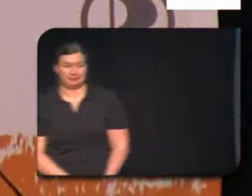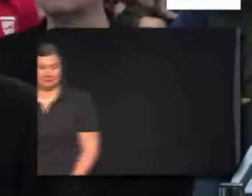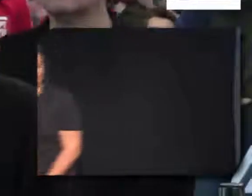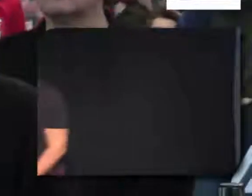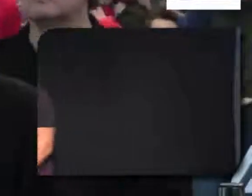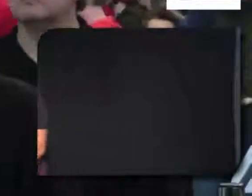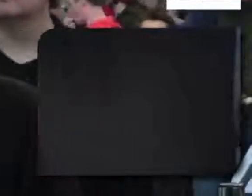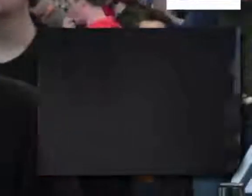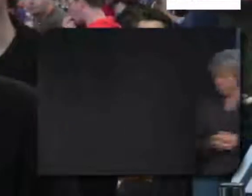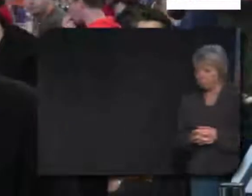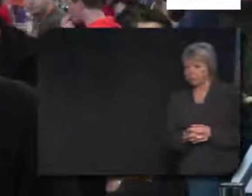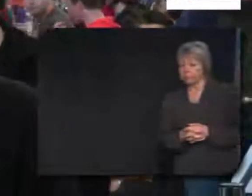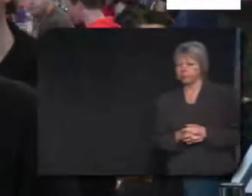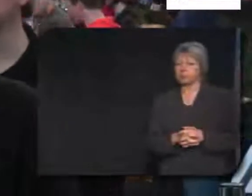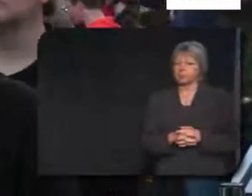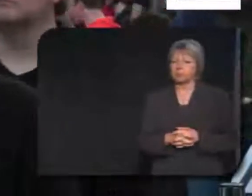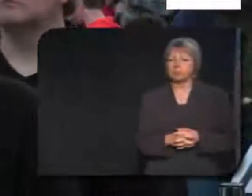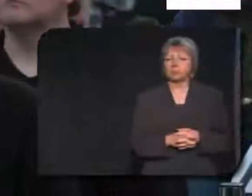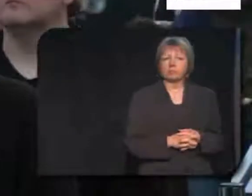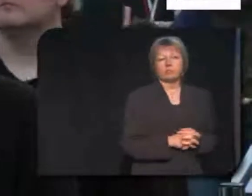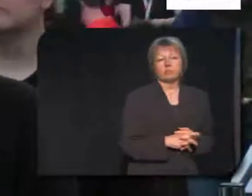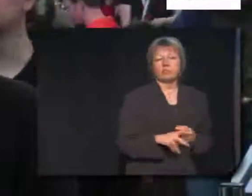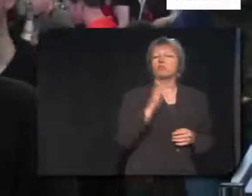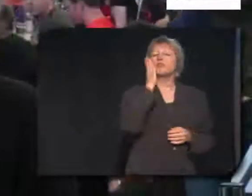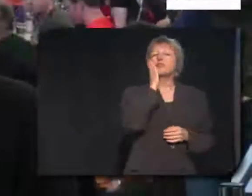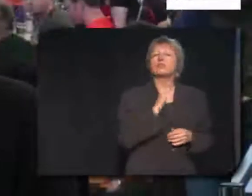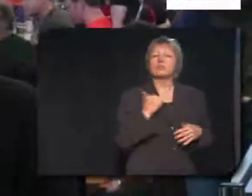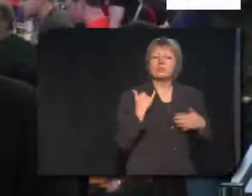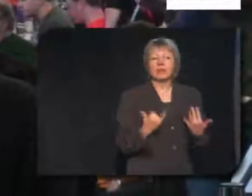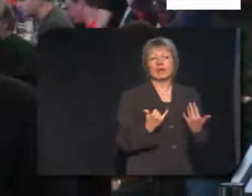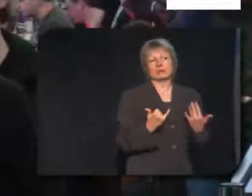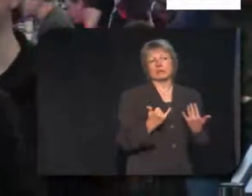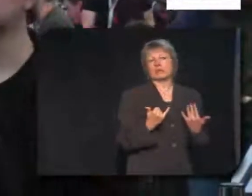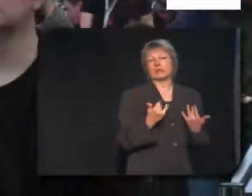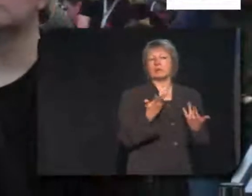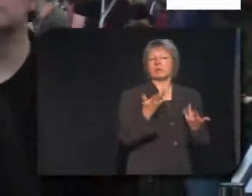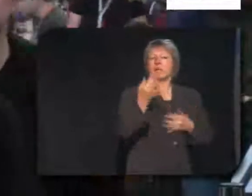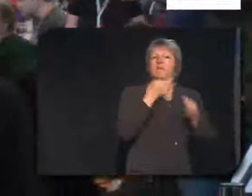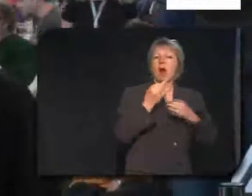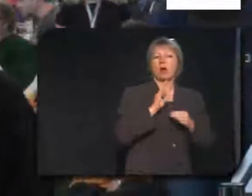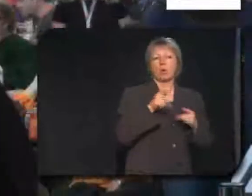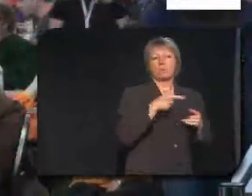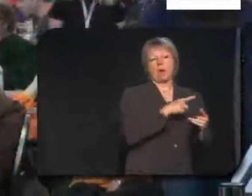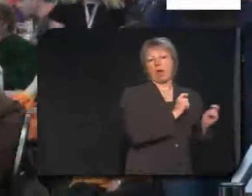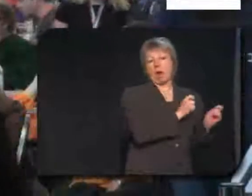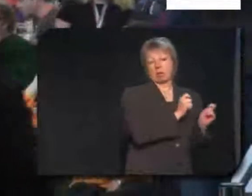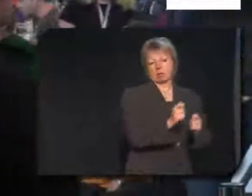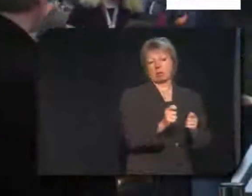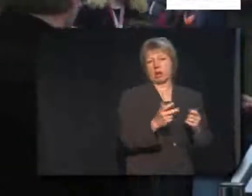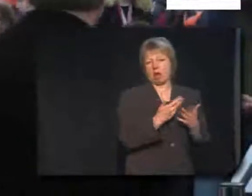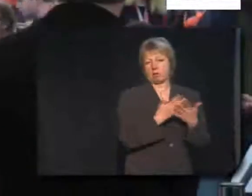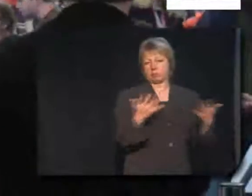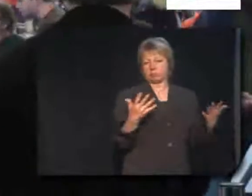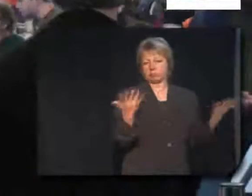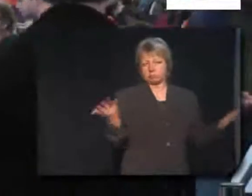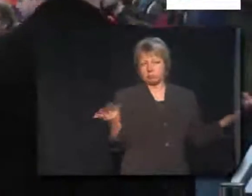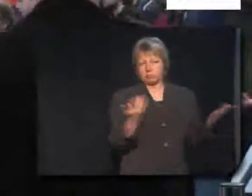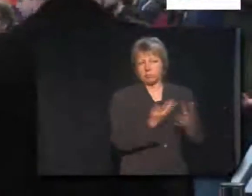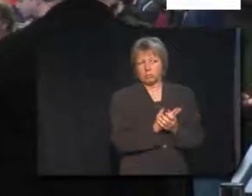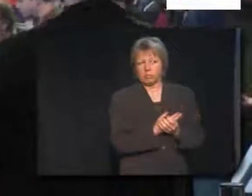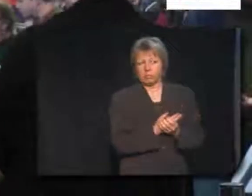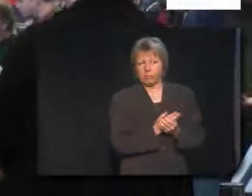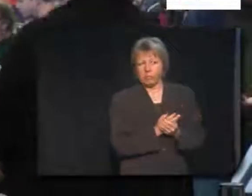darf ich die Versammlung bittene über die Anträge zu fragen zu Anträgen zu stellen bzw Fragen